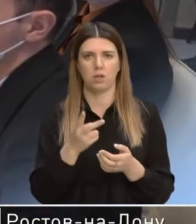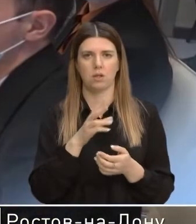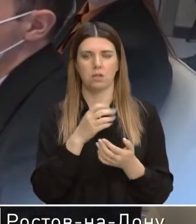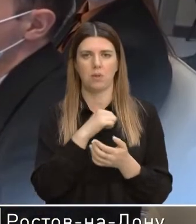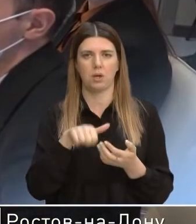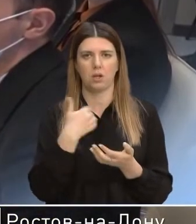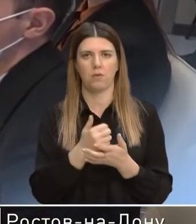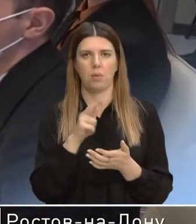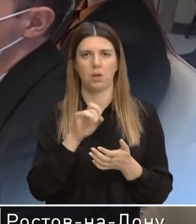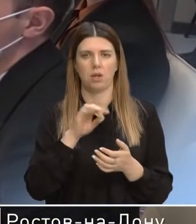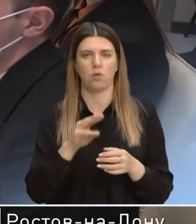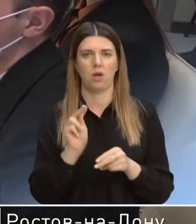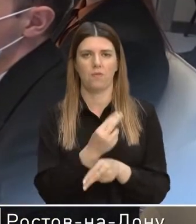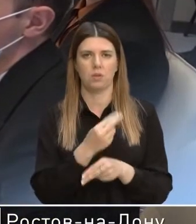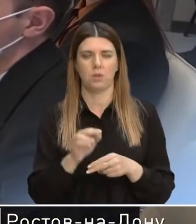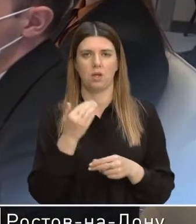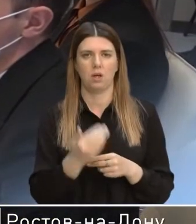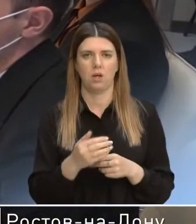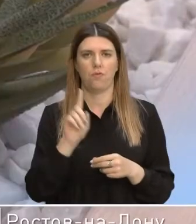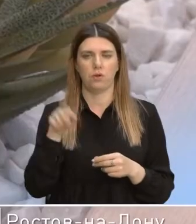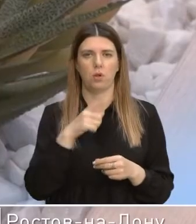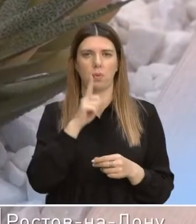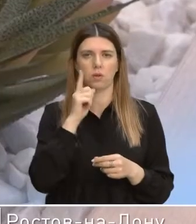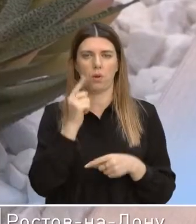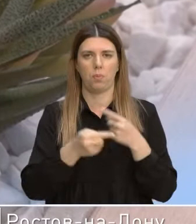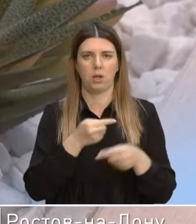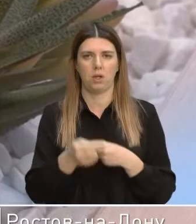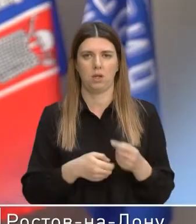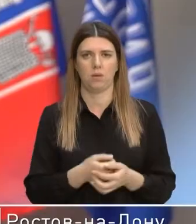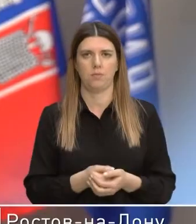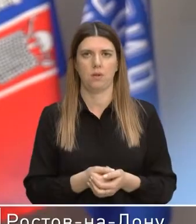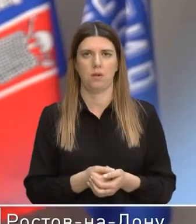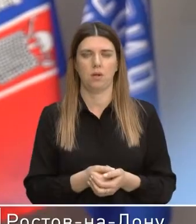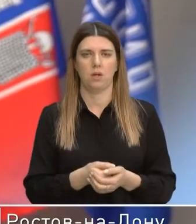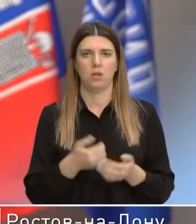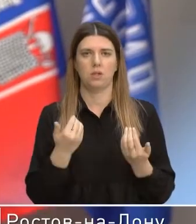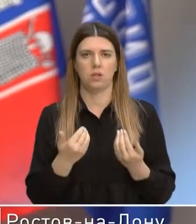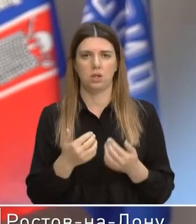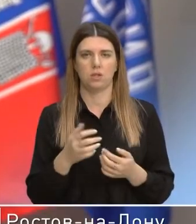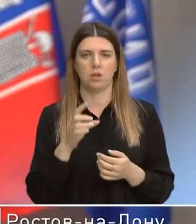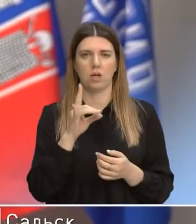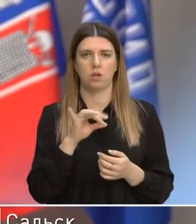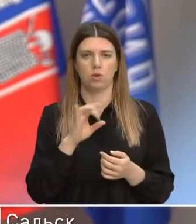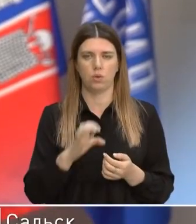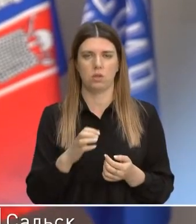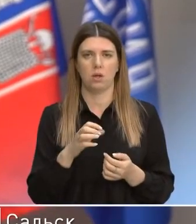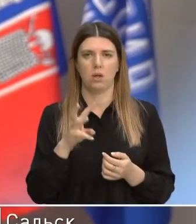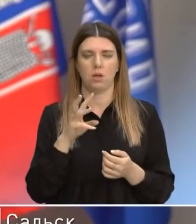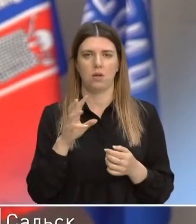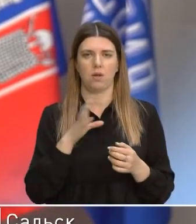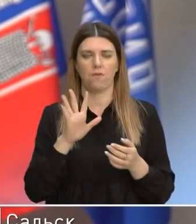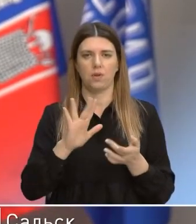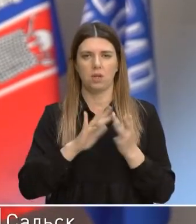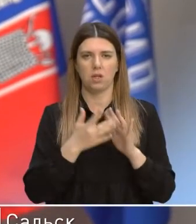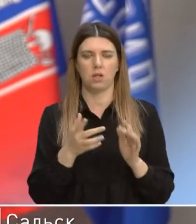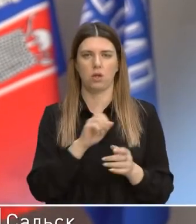основная цель патриотического марафона именно вовлечение молодого поколения вот современный ресурс медиа ресурс